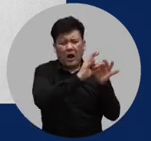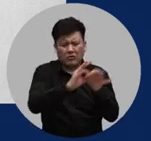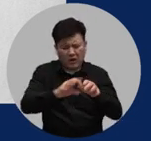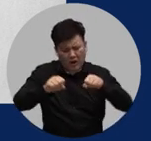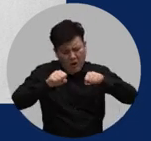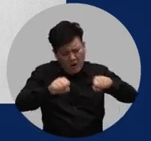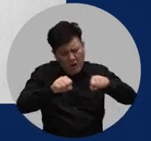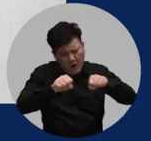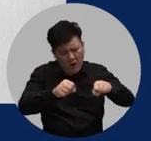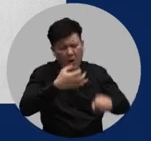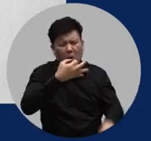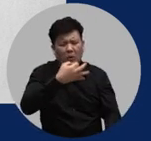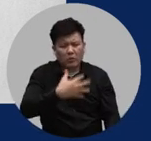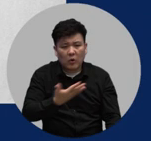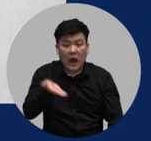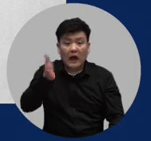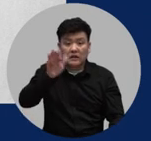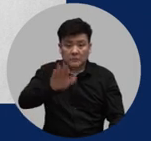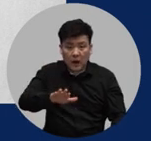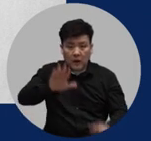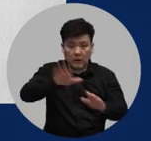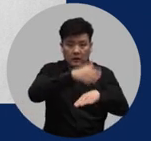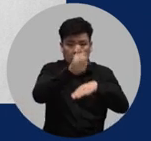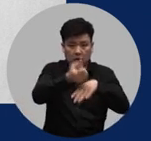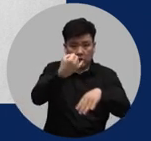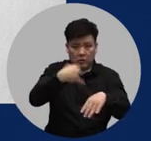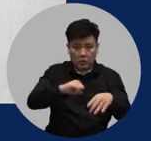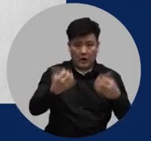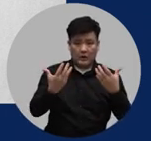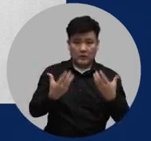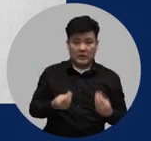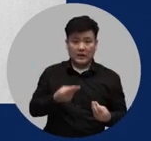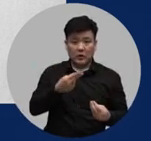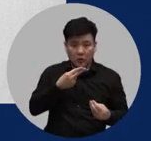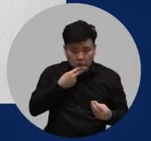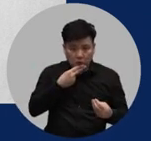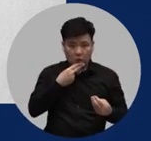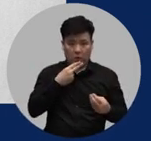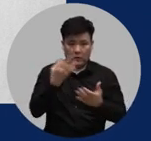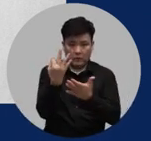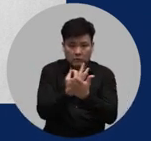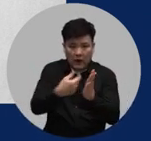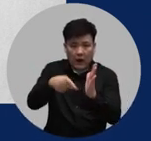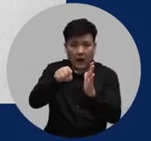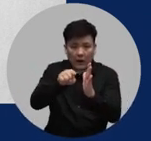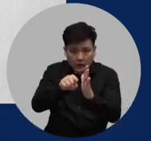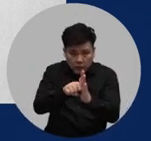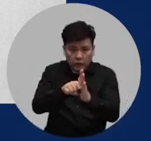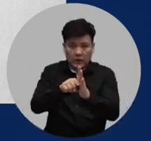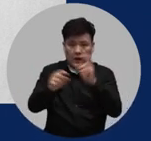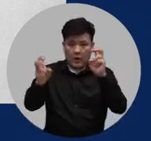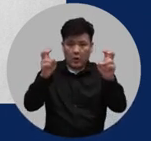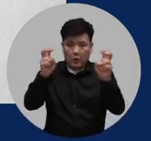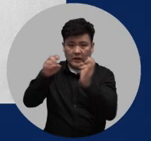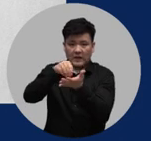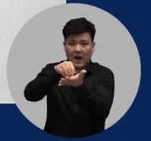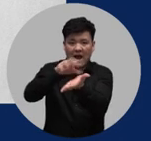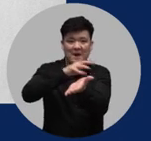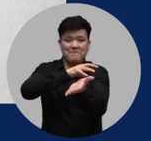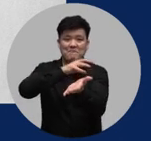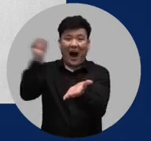없네. 하지만 백설공주는 좌절하지 않고 밥벌이를 위해 난쟁이 주식회사에